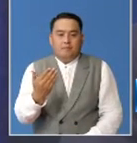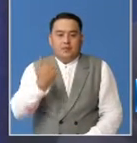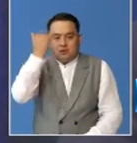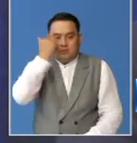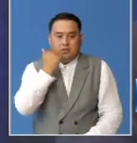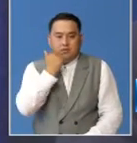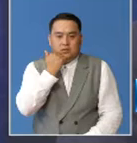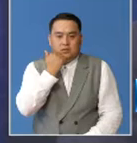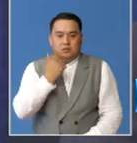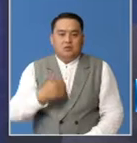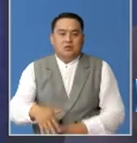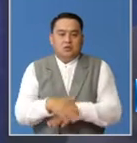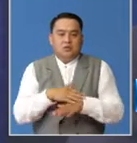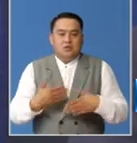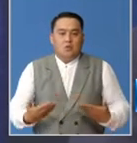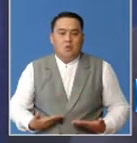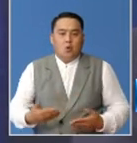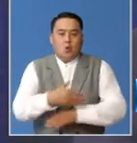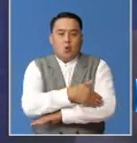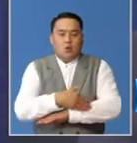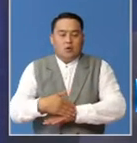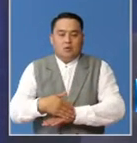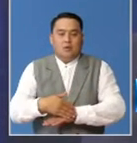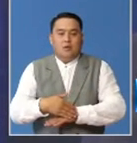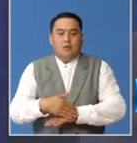Спасибо жителям улицы, спасибо маслихату,